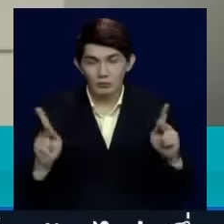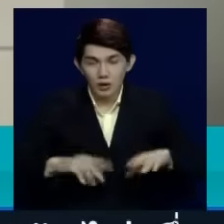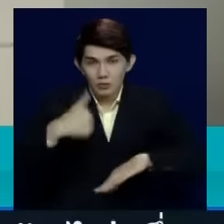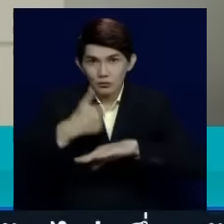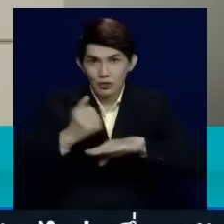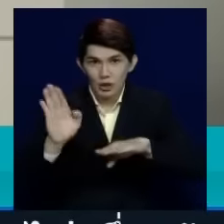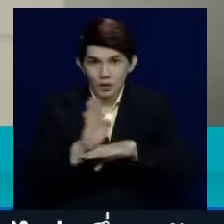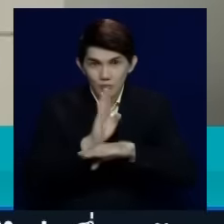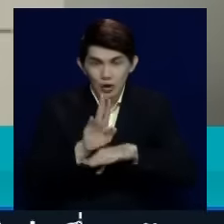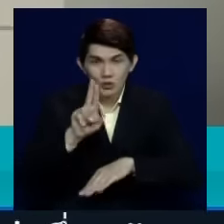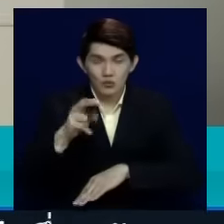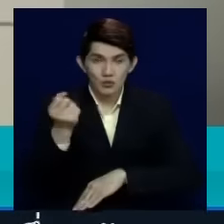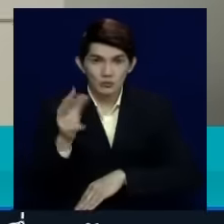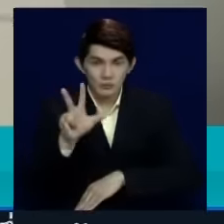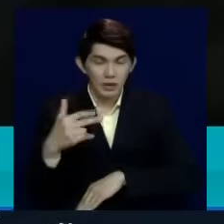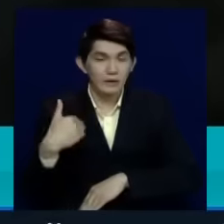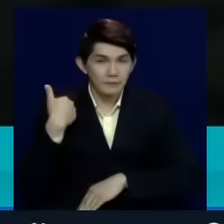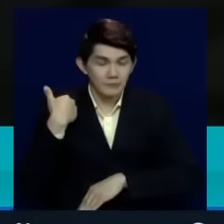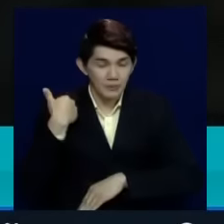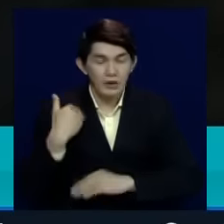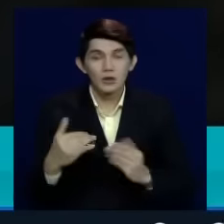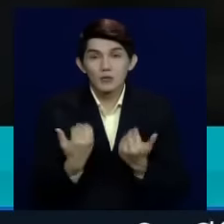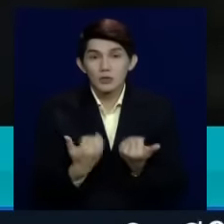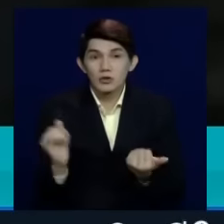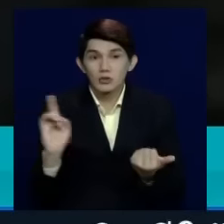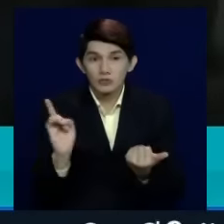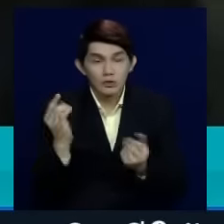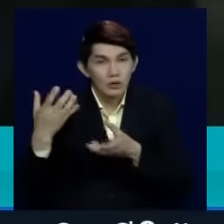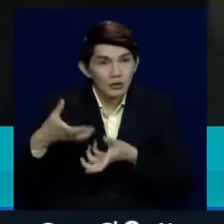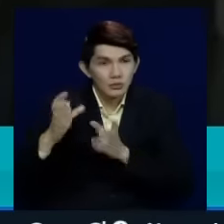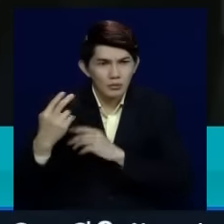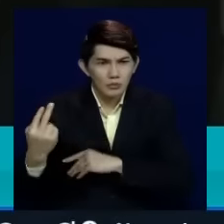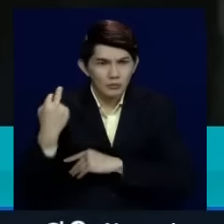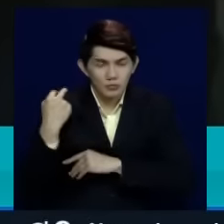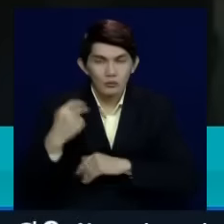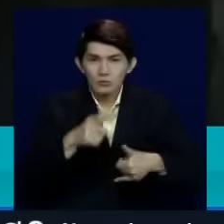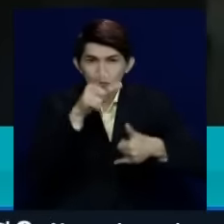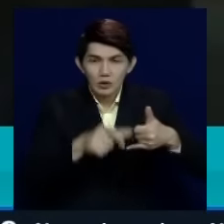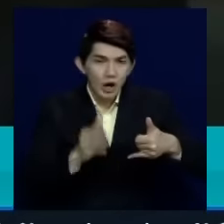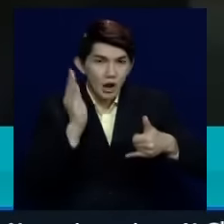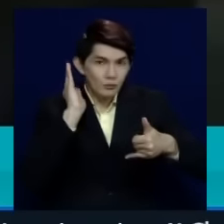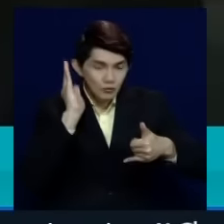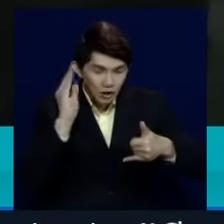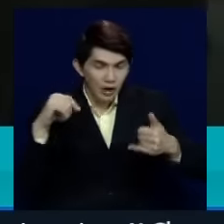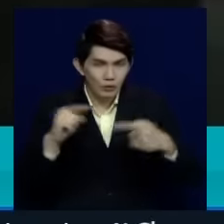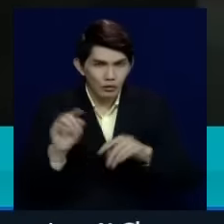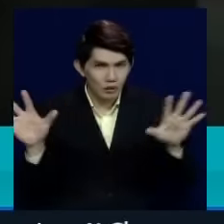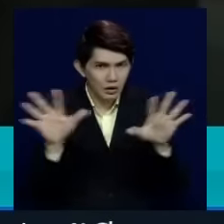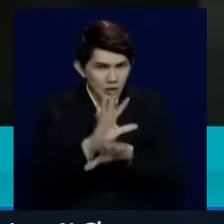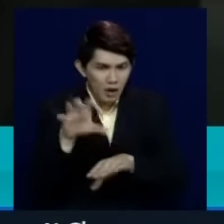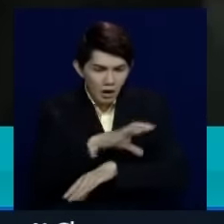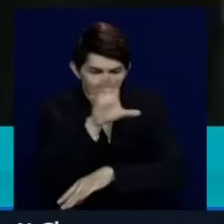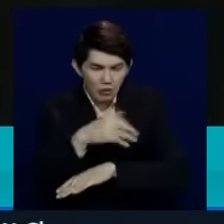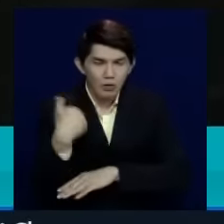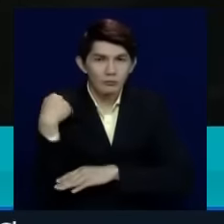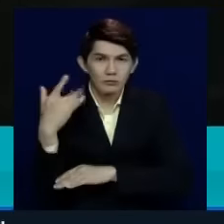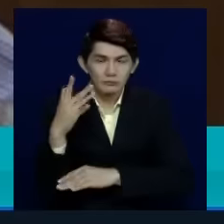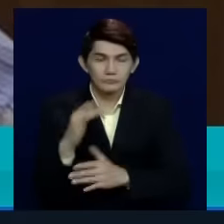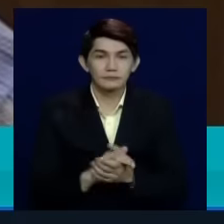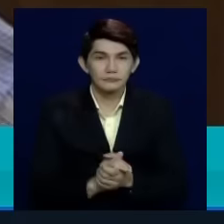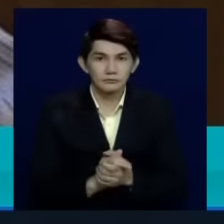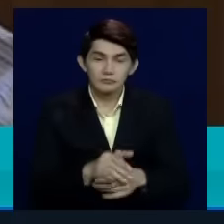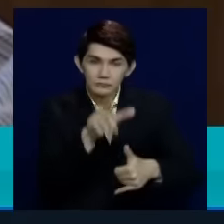บริษัท U 13คลับเซอร์สวันนี้เราจะย้อนดูพฤติกรรมของนายนฤนาถว่าจะเข้าข่ายการหลอกดวงหรือไม่